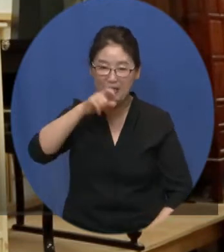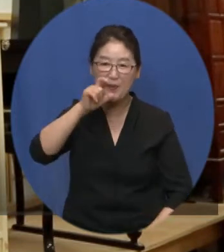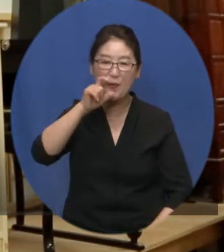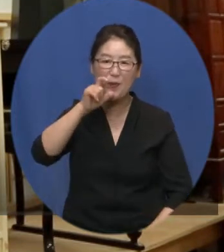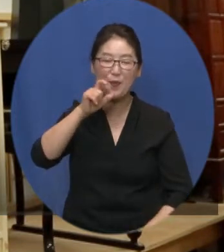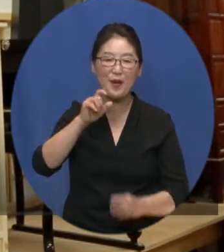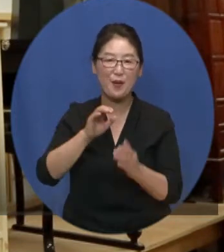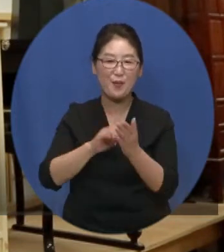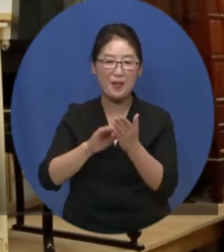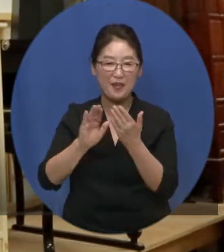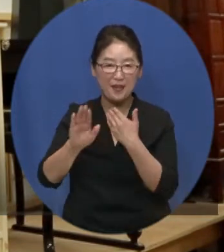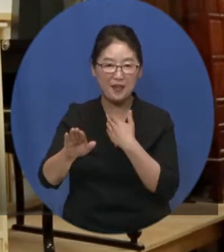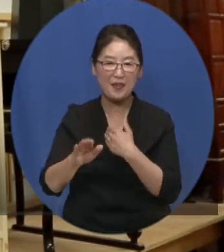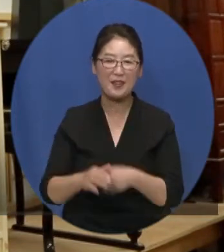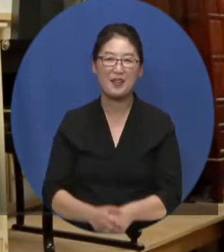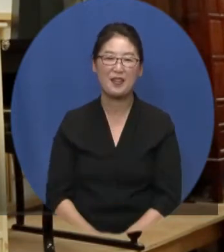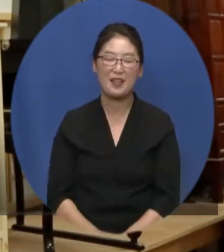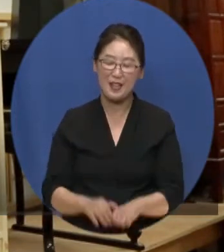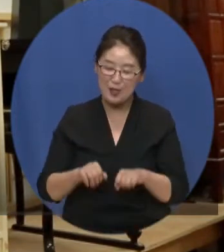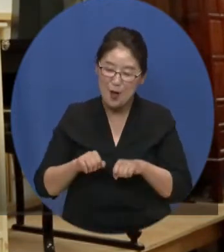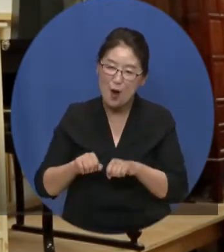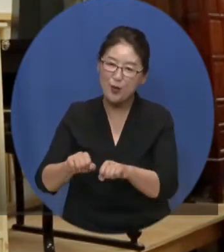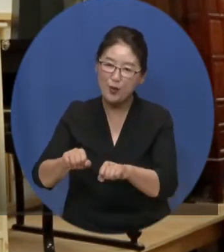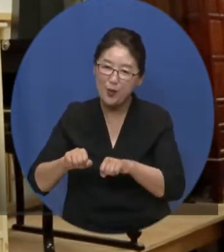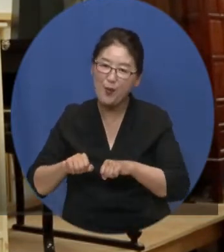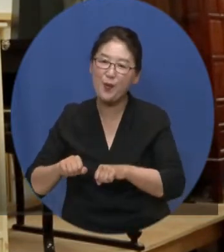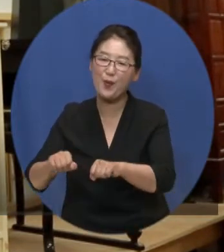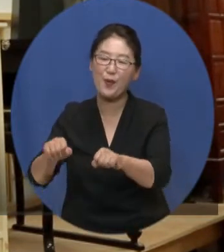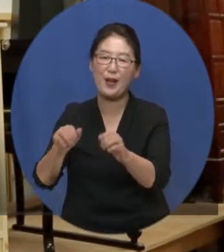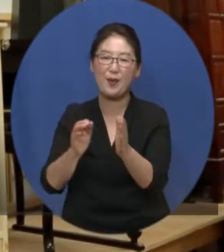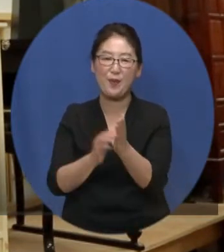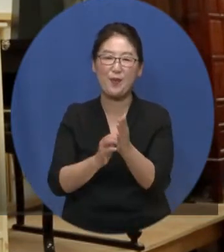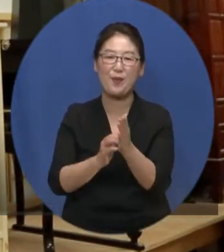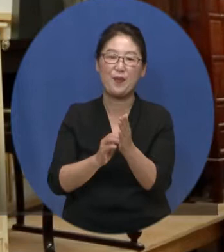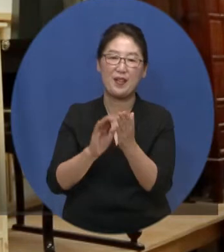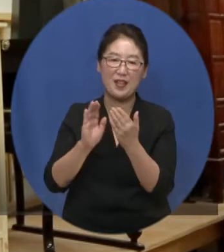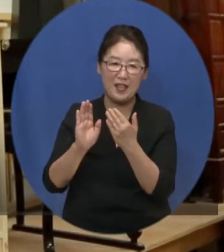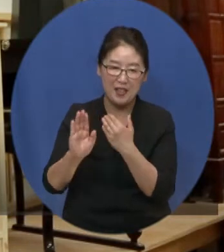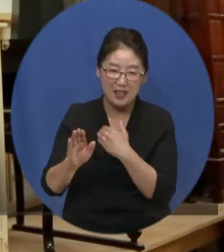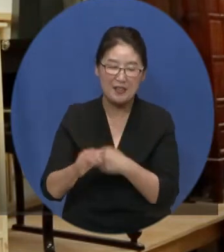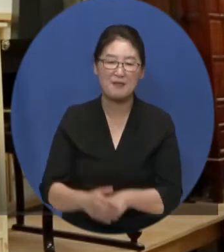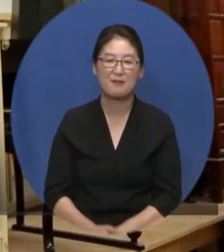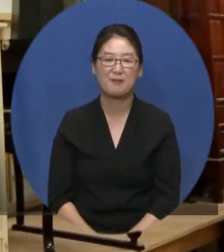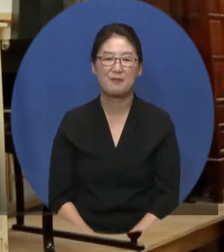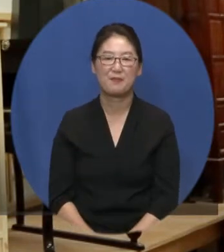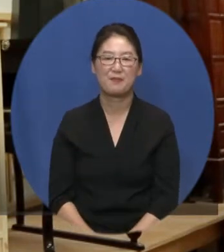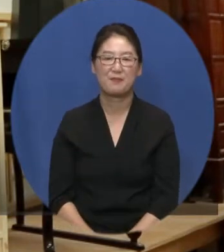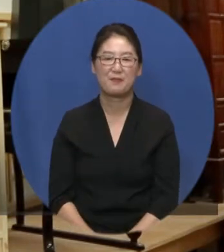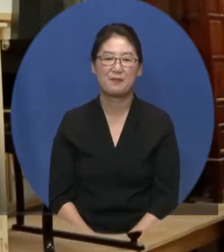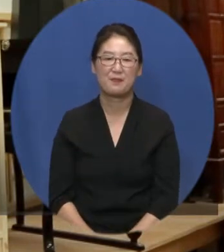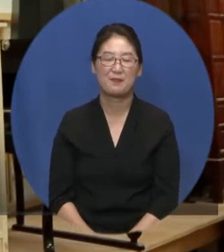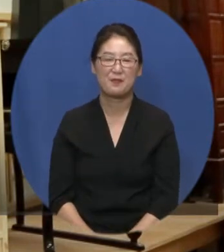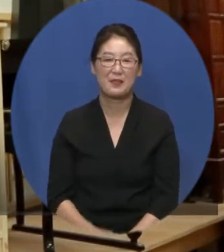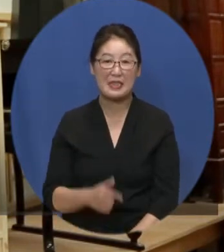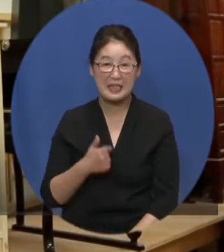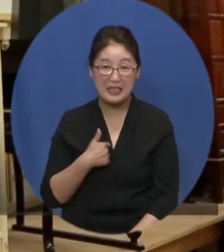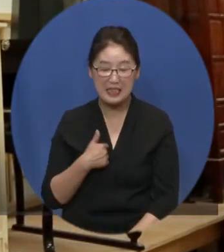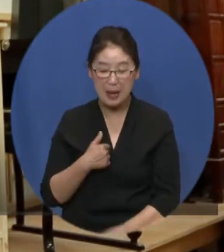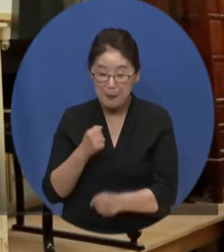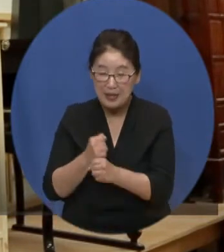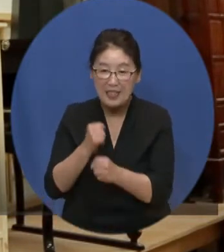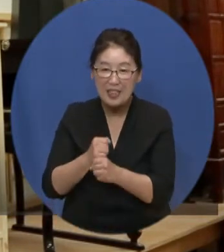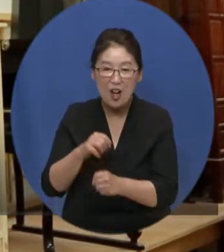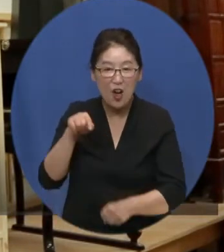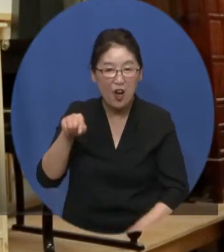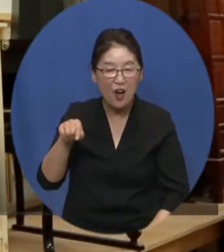그 다음에 청소 한번 하고 그 다음에 이제 제가 알 작업이 있으면